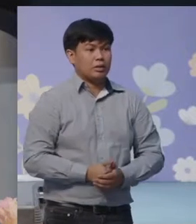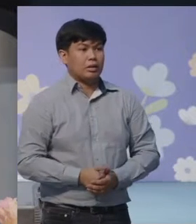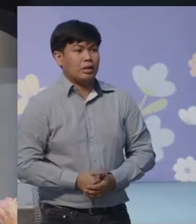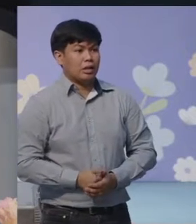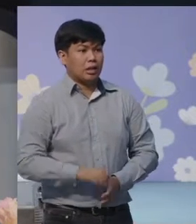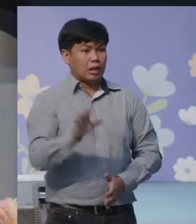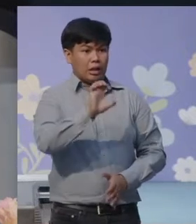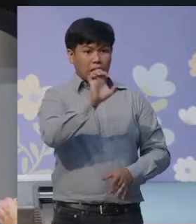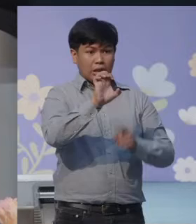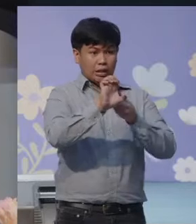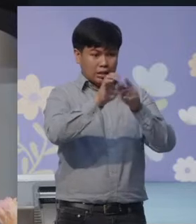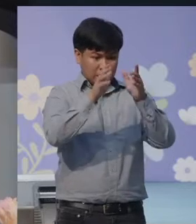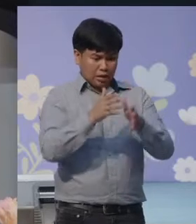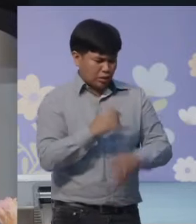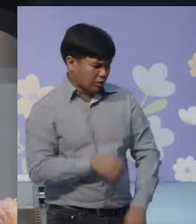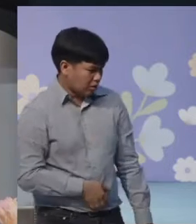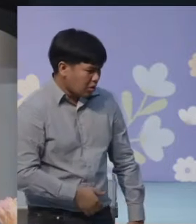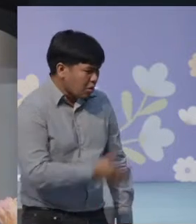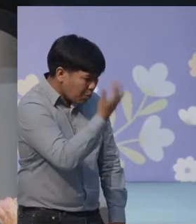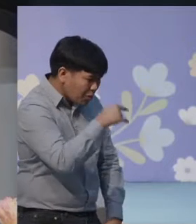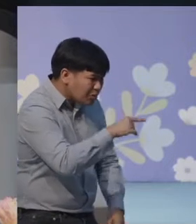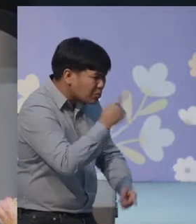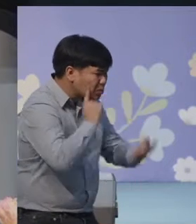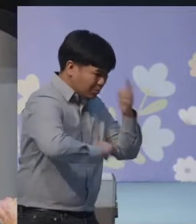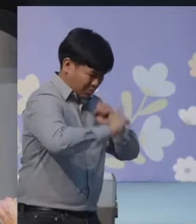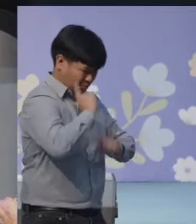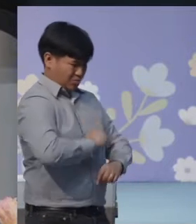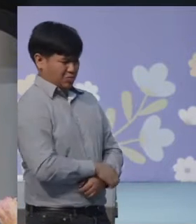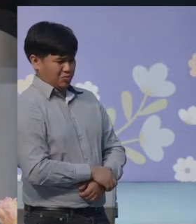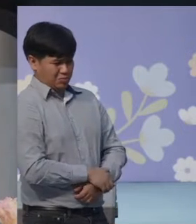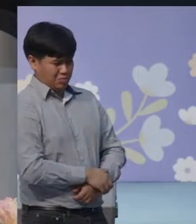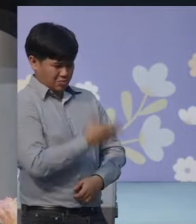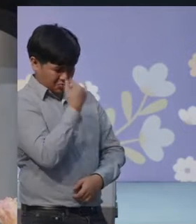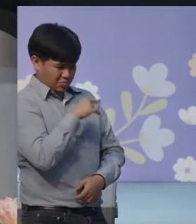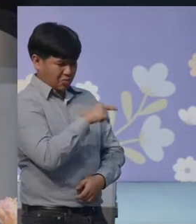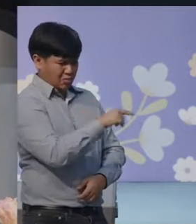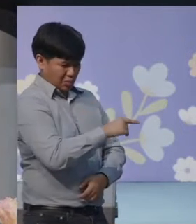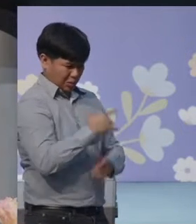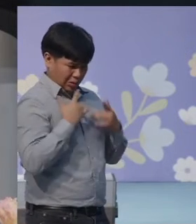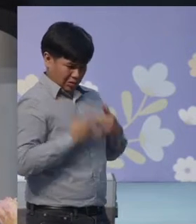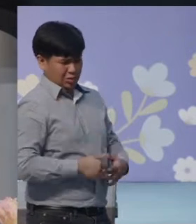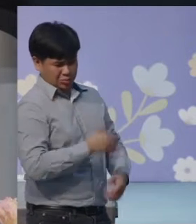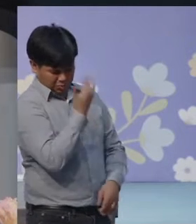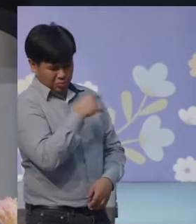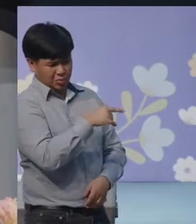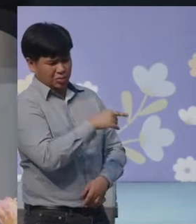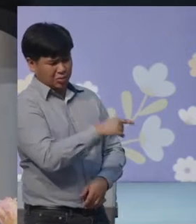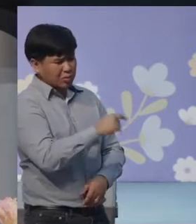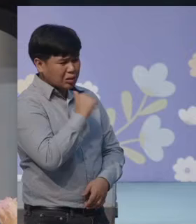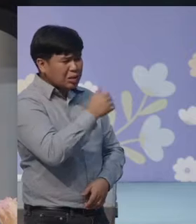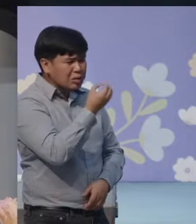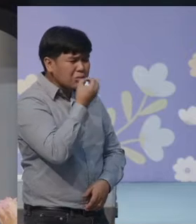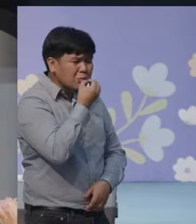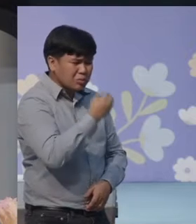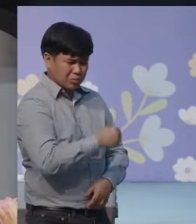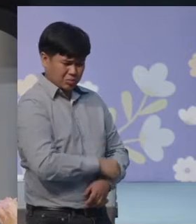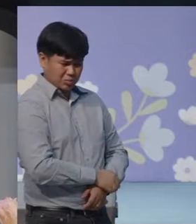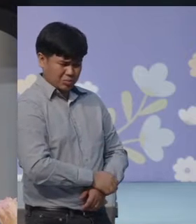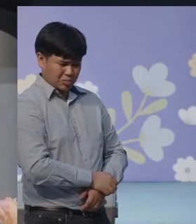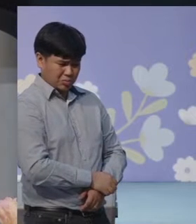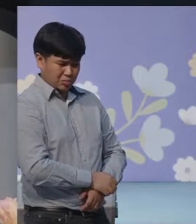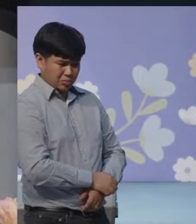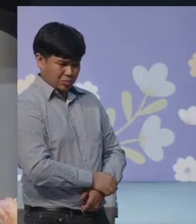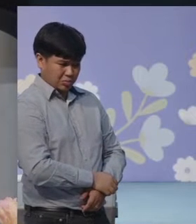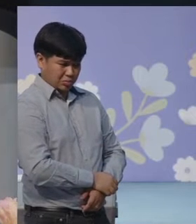Hana, Hana, ba't ka naman umiiyak? Bakit ka naman nagdadalamhati? At bakit ka hindi kumakain? Hindi ba